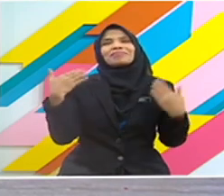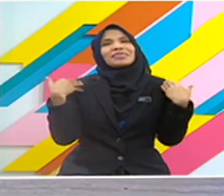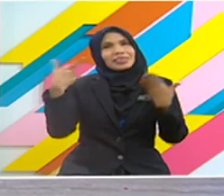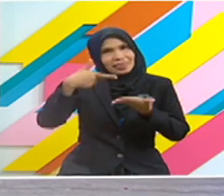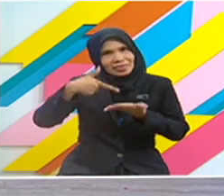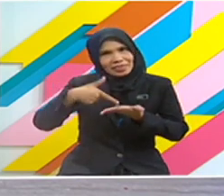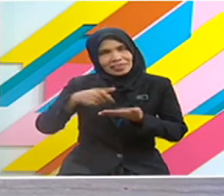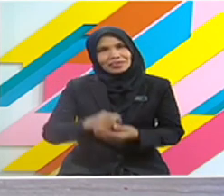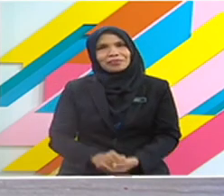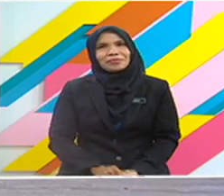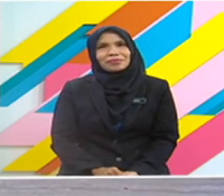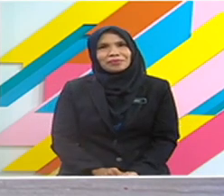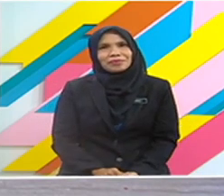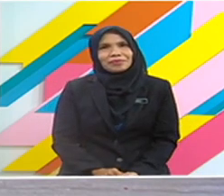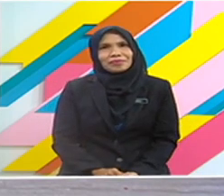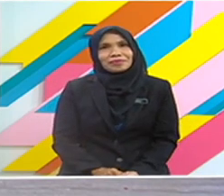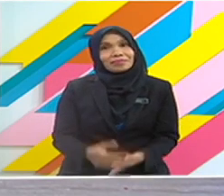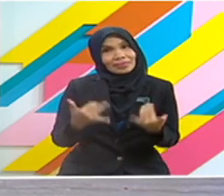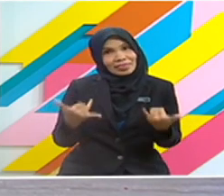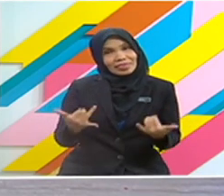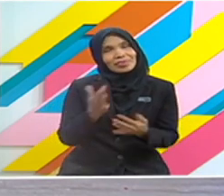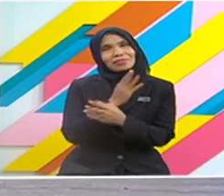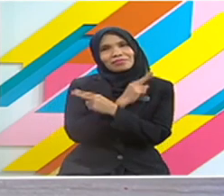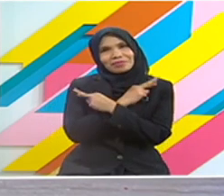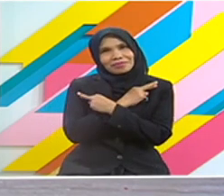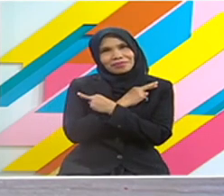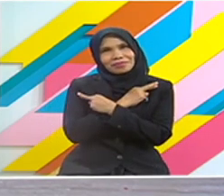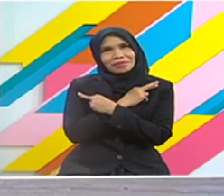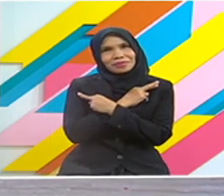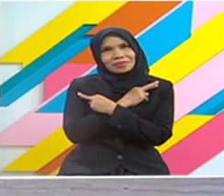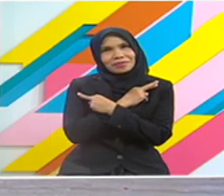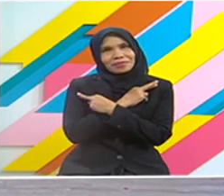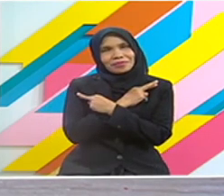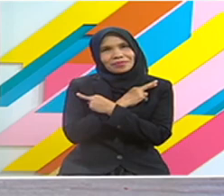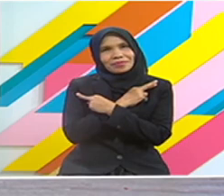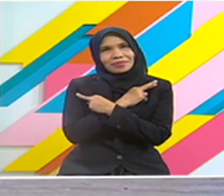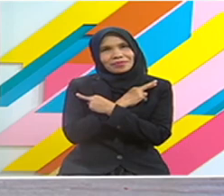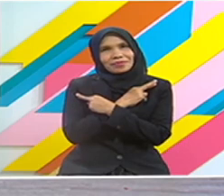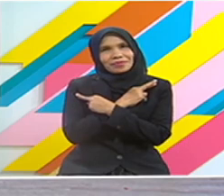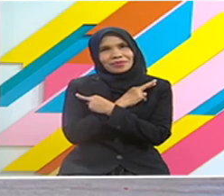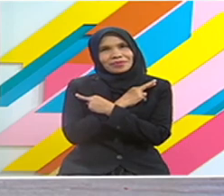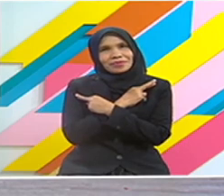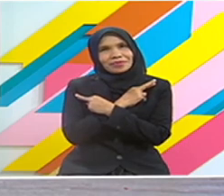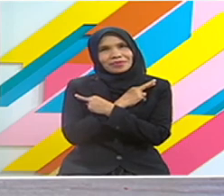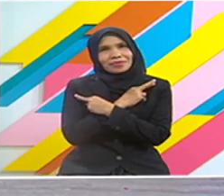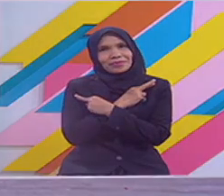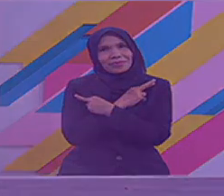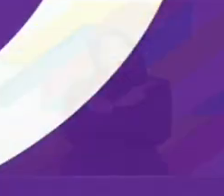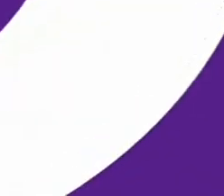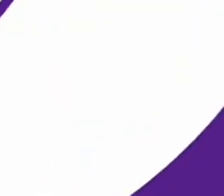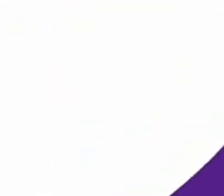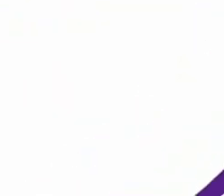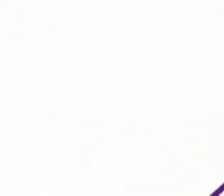sesi pembelajaran kita, tapi kita nak berehat seketika, kembali lagi di Mahir Didik TV KPM.